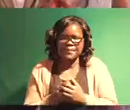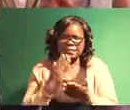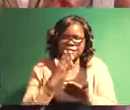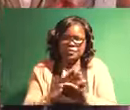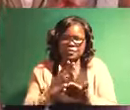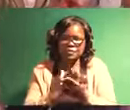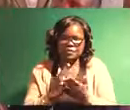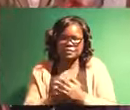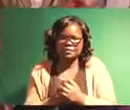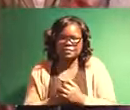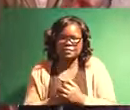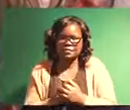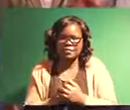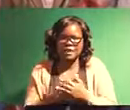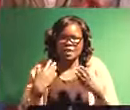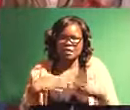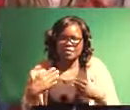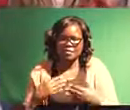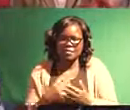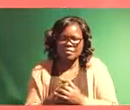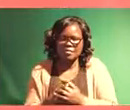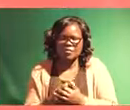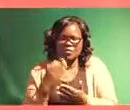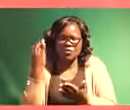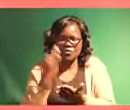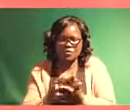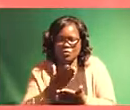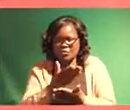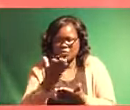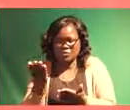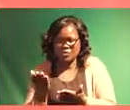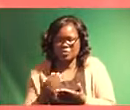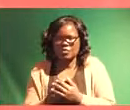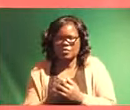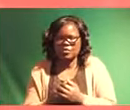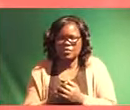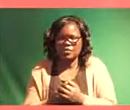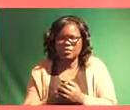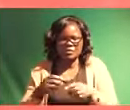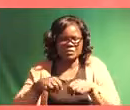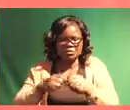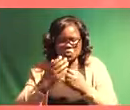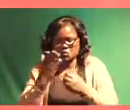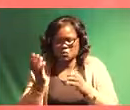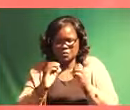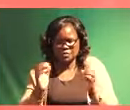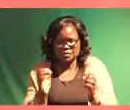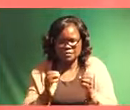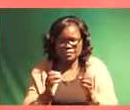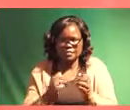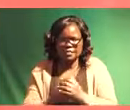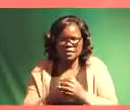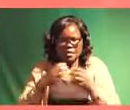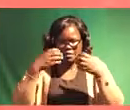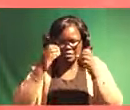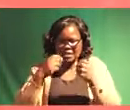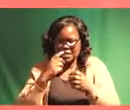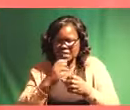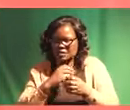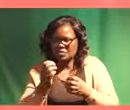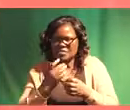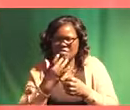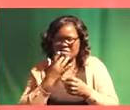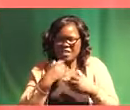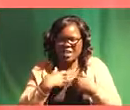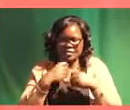Tema loi antobeto ndena imana wabwe nante kwa wabwe dhoki antobeto ndempro ntu wabendo kwa ntema wana mwongo na